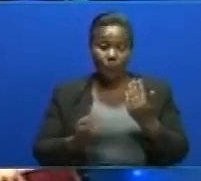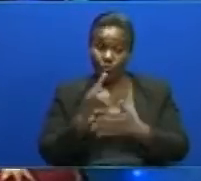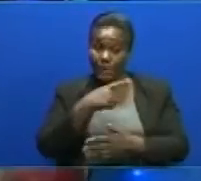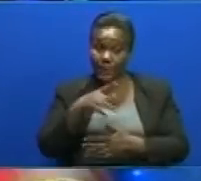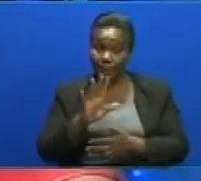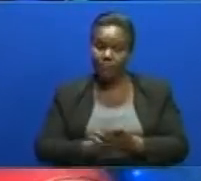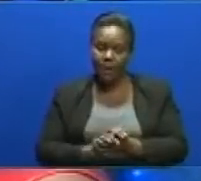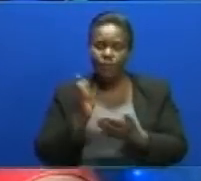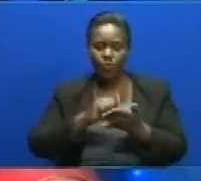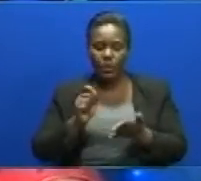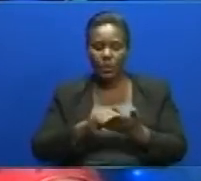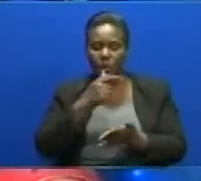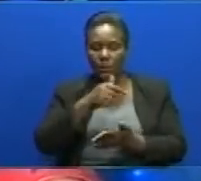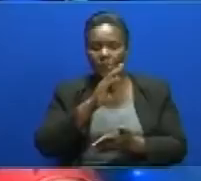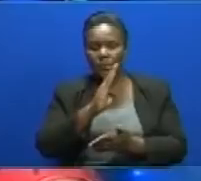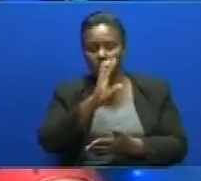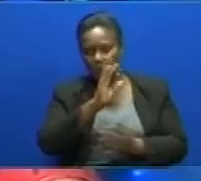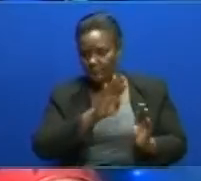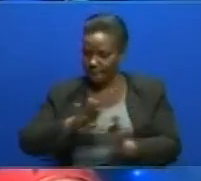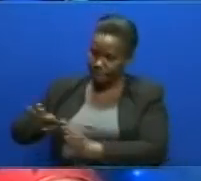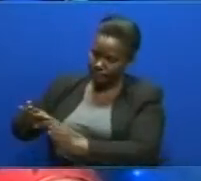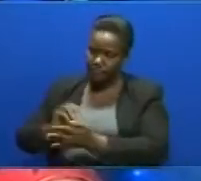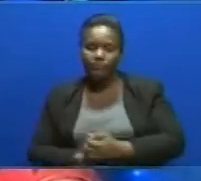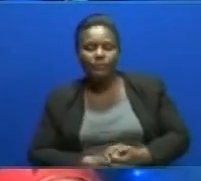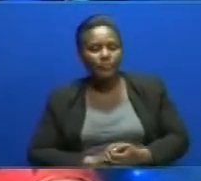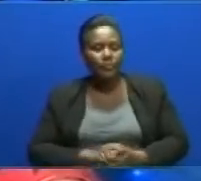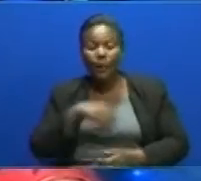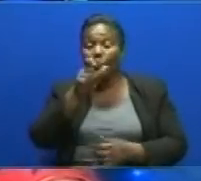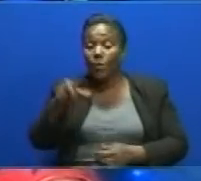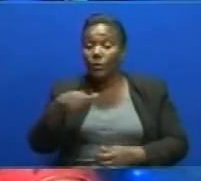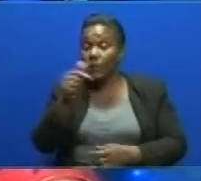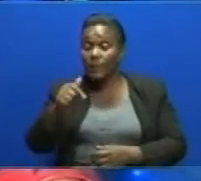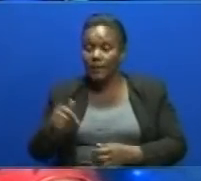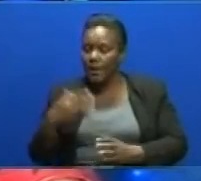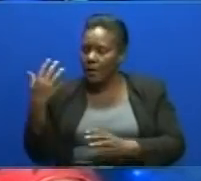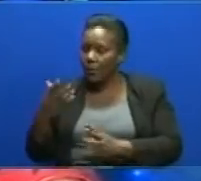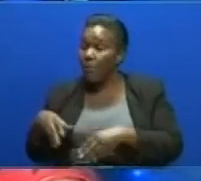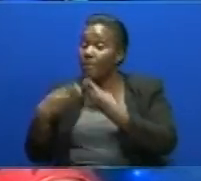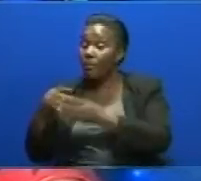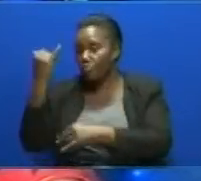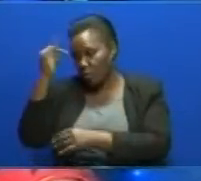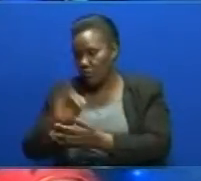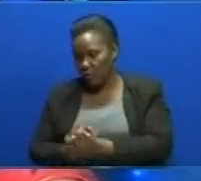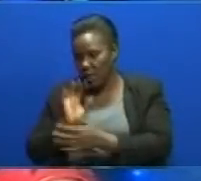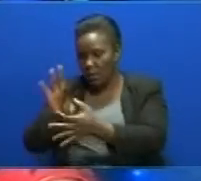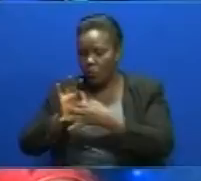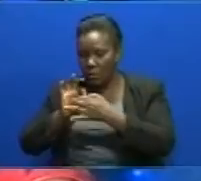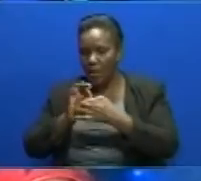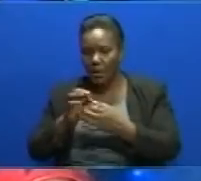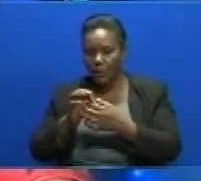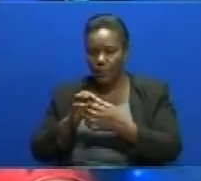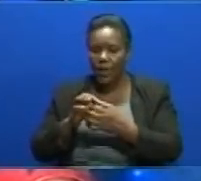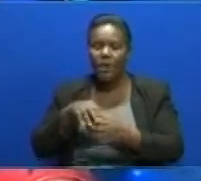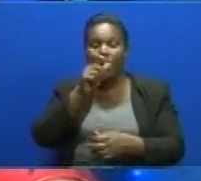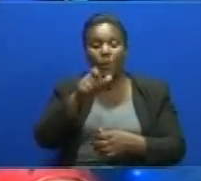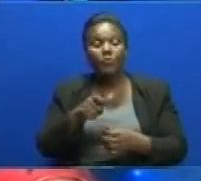Watanzania wameshauriwa kutumia fursa ya ushirikiano baina ya Tanzania na Namibia kukuza uchumi. Akizungumza kando ya mkutano wa